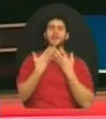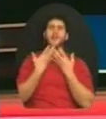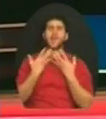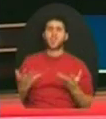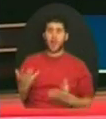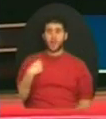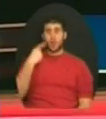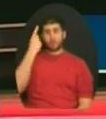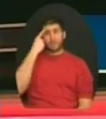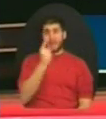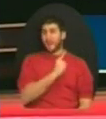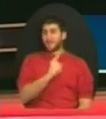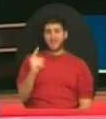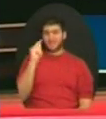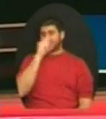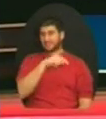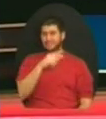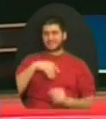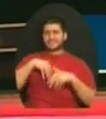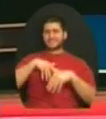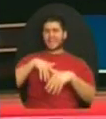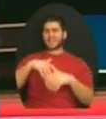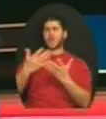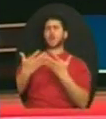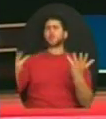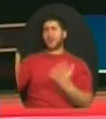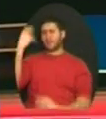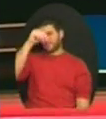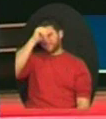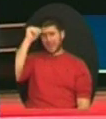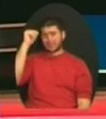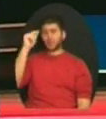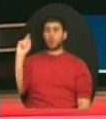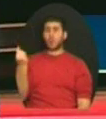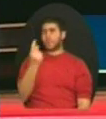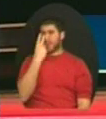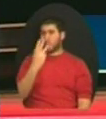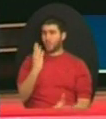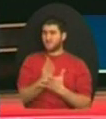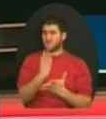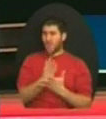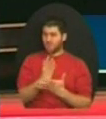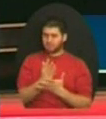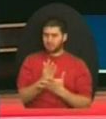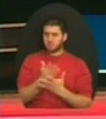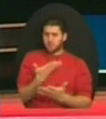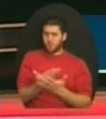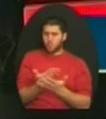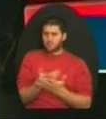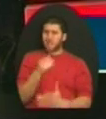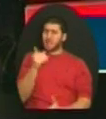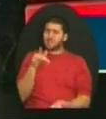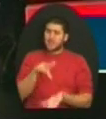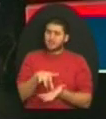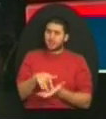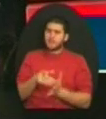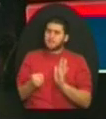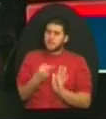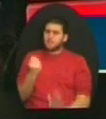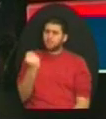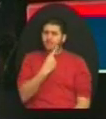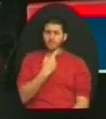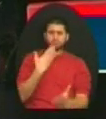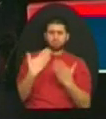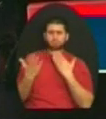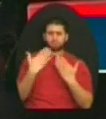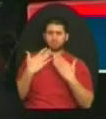אני חושבת שאף אחד לא פספס את הצעדה העצומה שהייתה בקיץ. אף אחד לא פספס את העובדה שהן נמצאות פה כל שבוע,